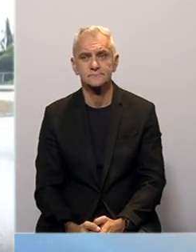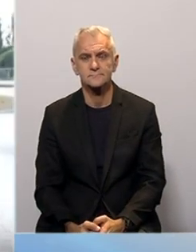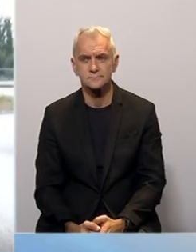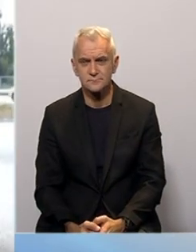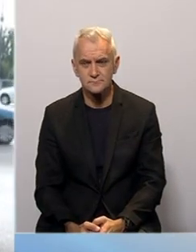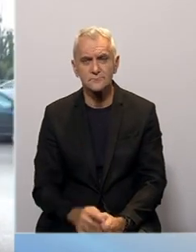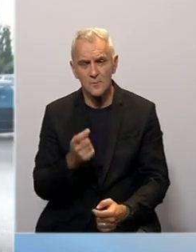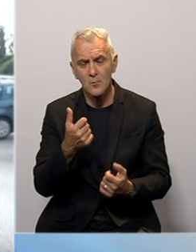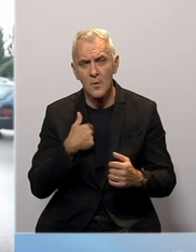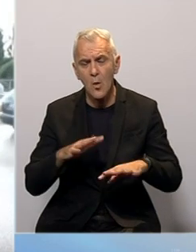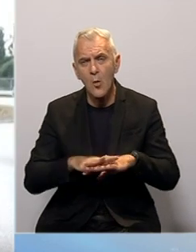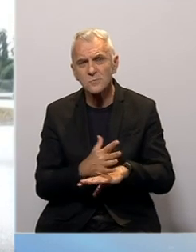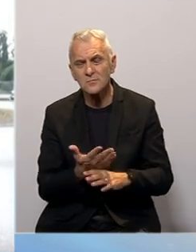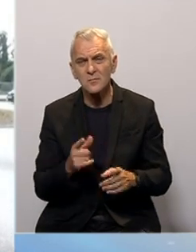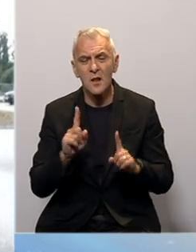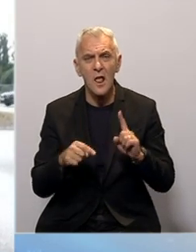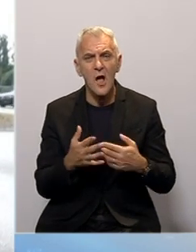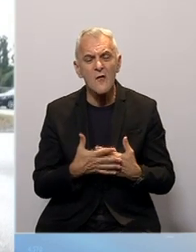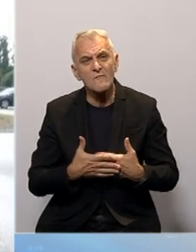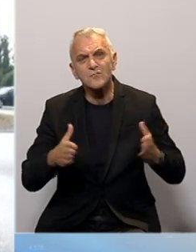Osjetio se, ali neki sad veći